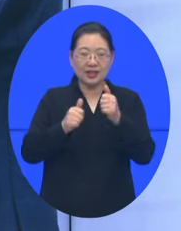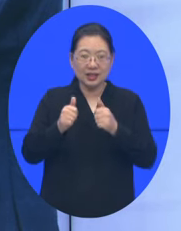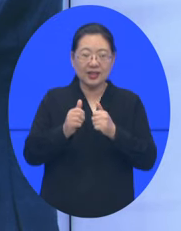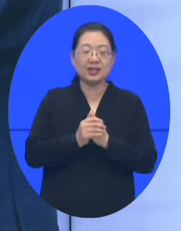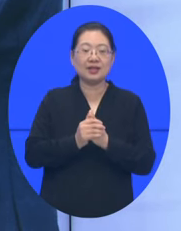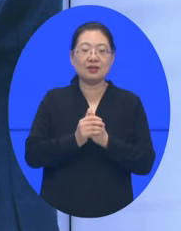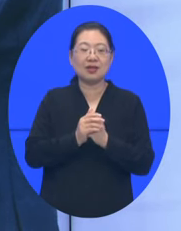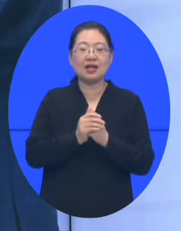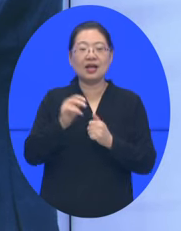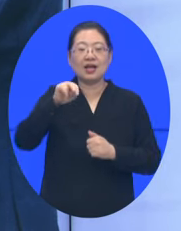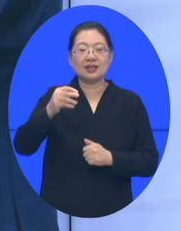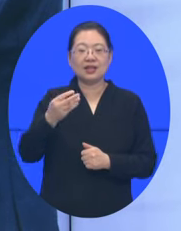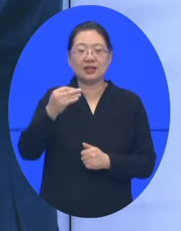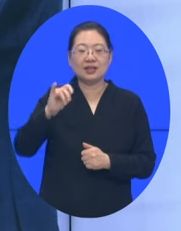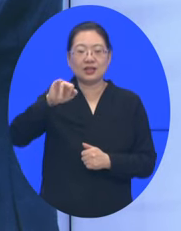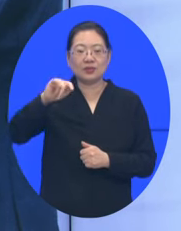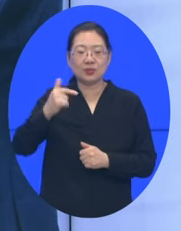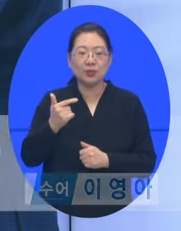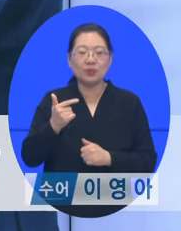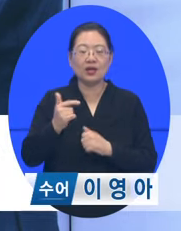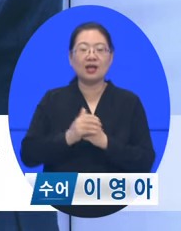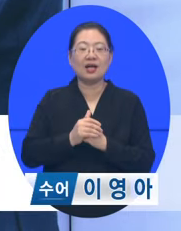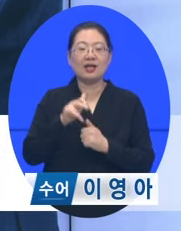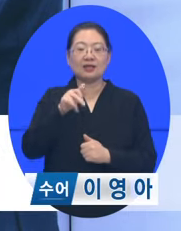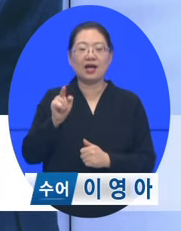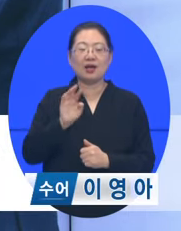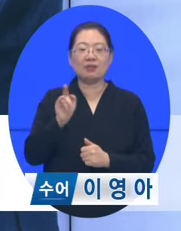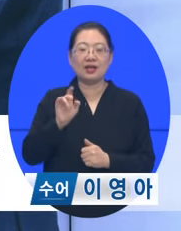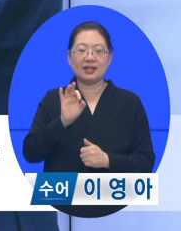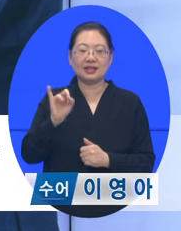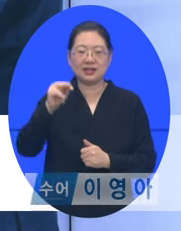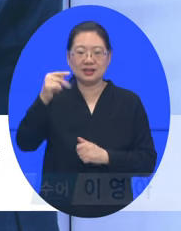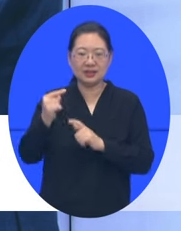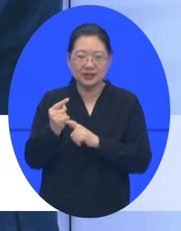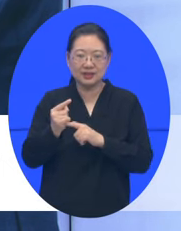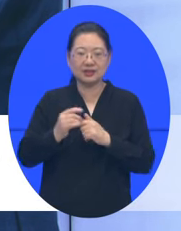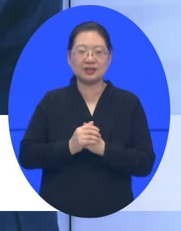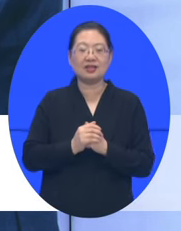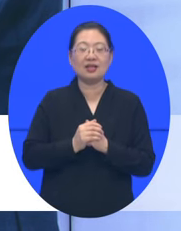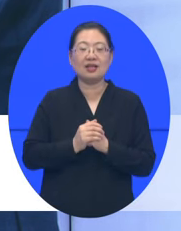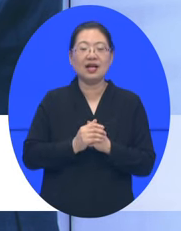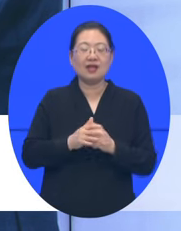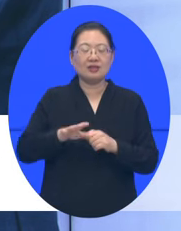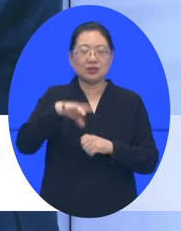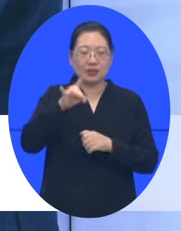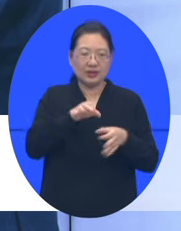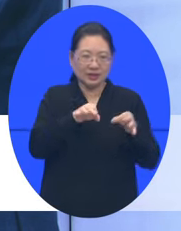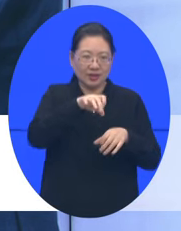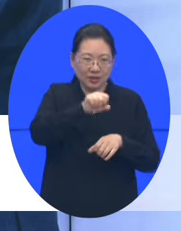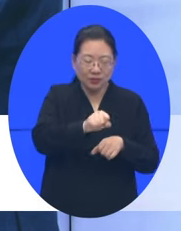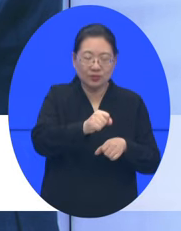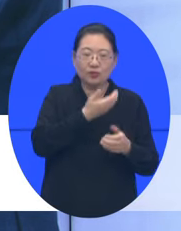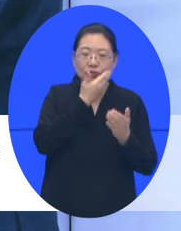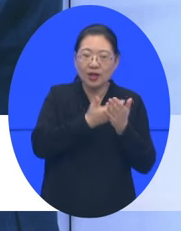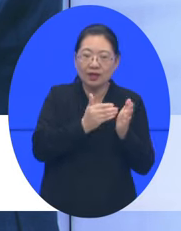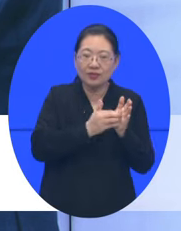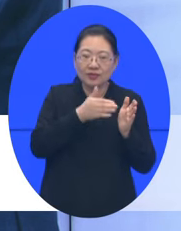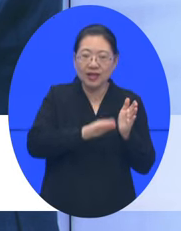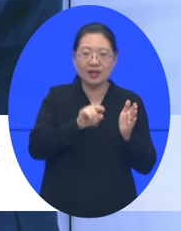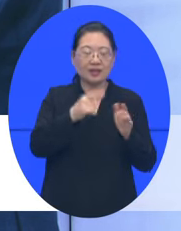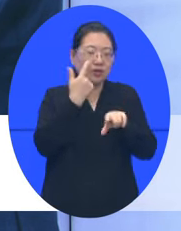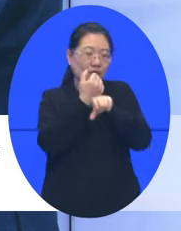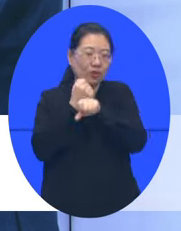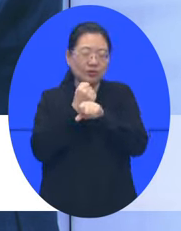차세대 전력 반도체 신소재인 실리콘 카바이드는 국가 전략 산업으로 초기 시장 선점이 관건인데요. 실리콘 카바이드